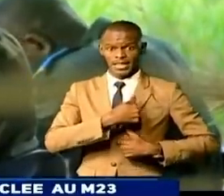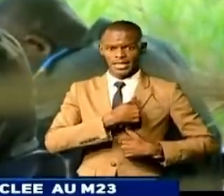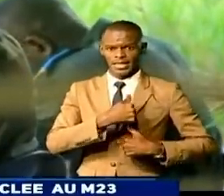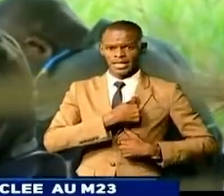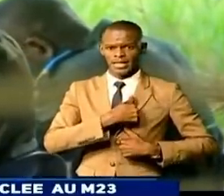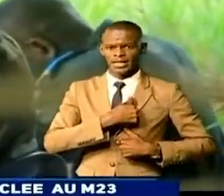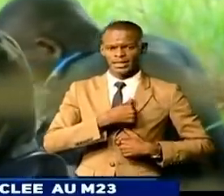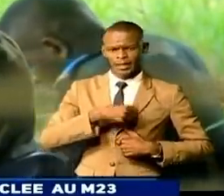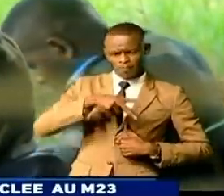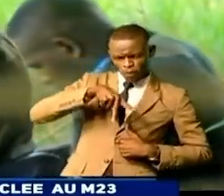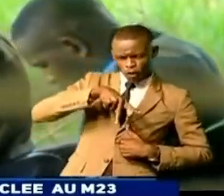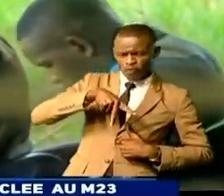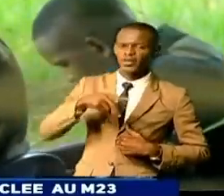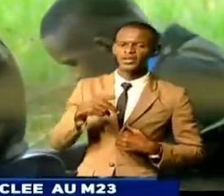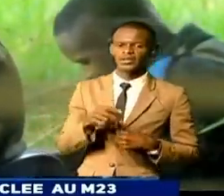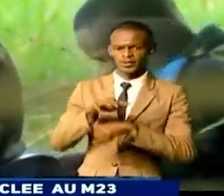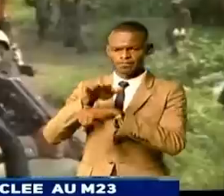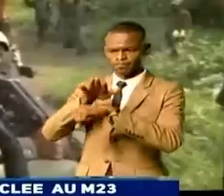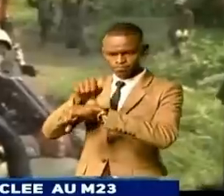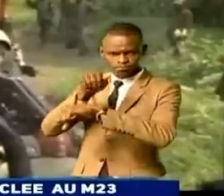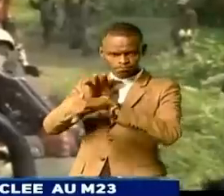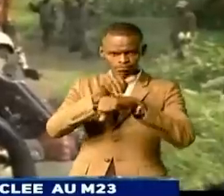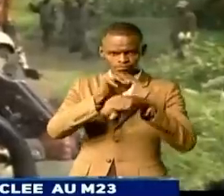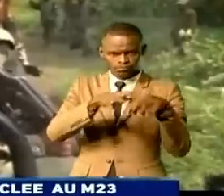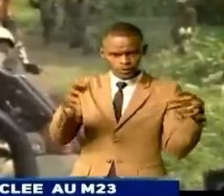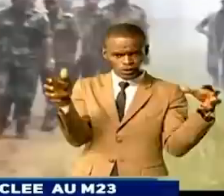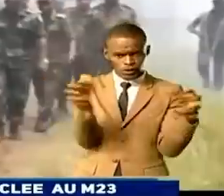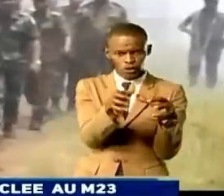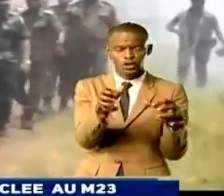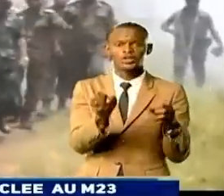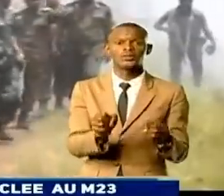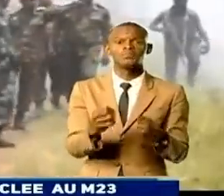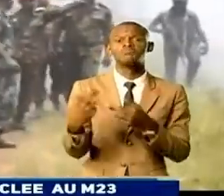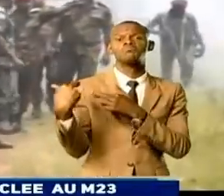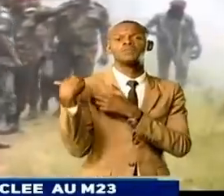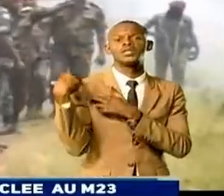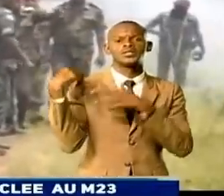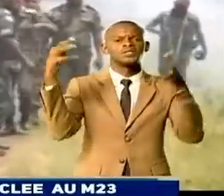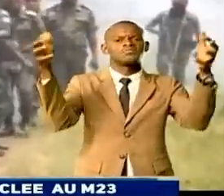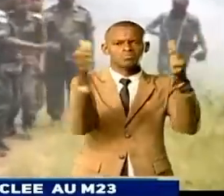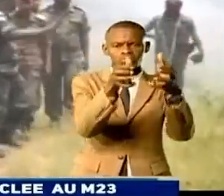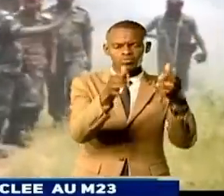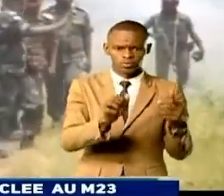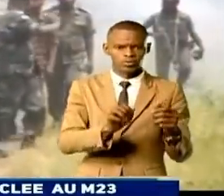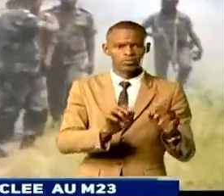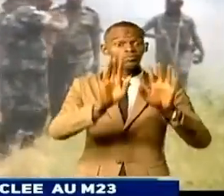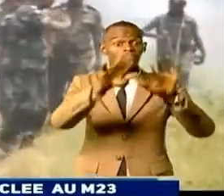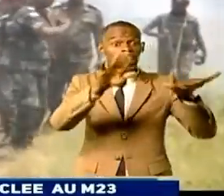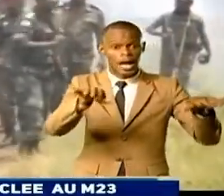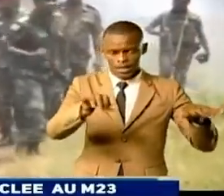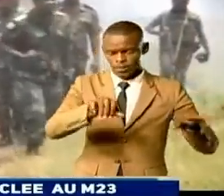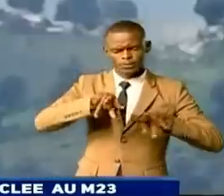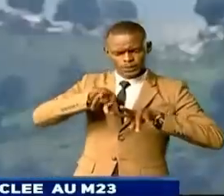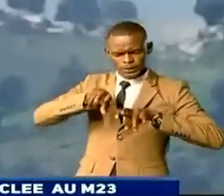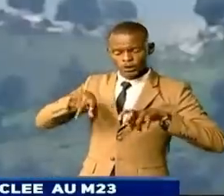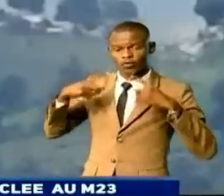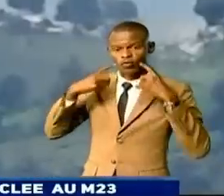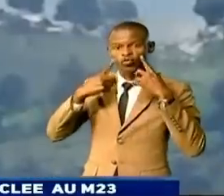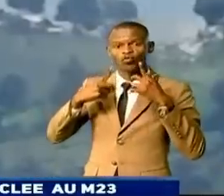élargie de la Conférence internationale pour la région des Grands Lacs pour les investigations sur l'origine de ce grave